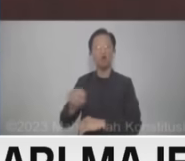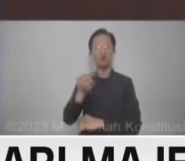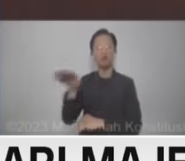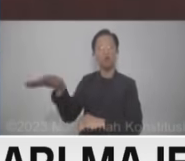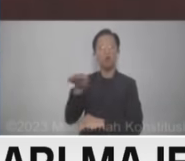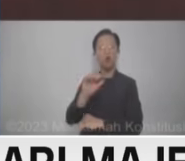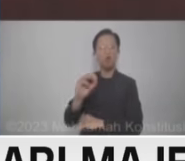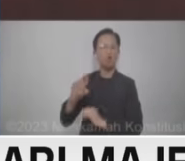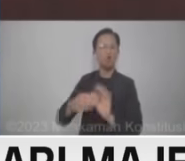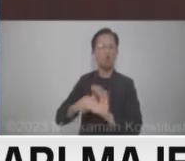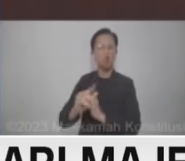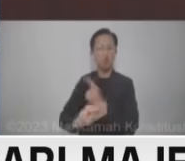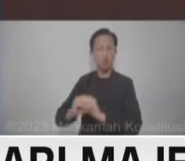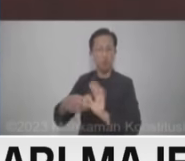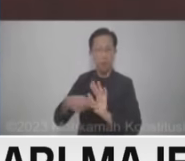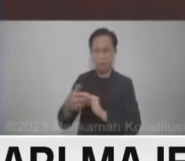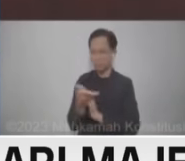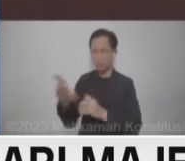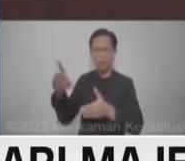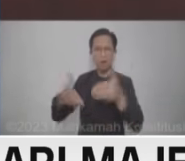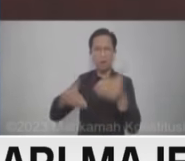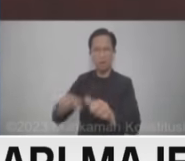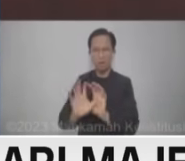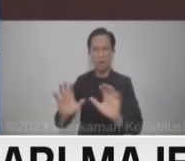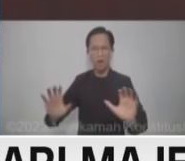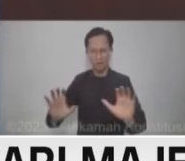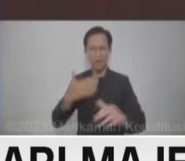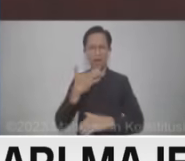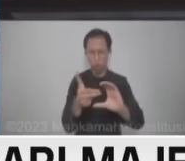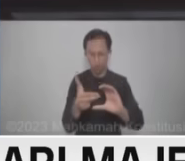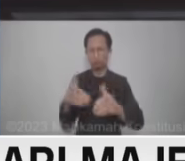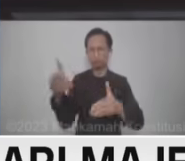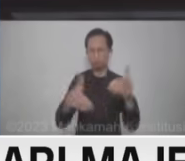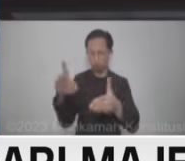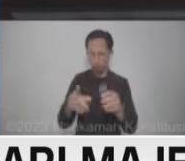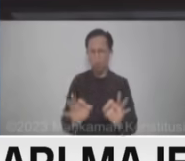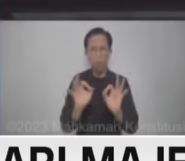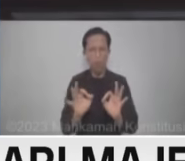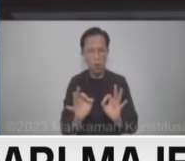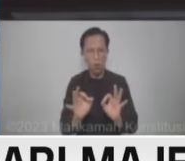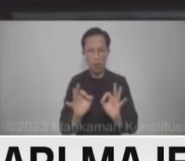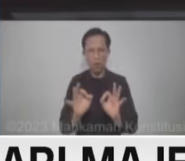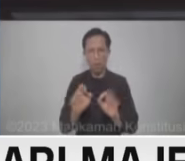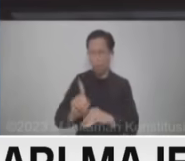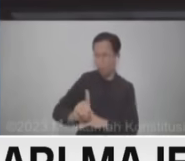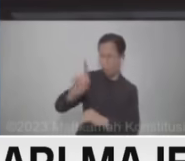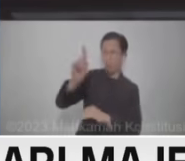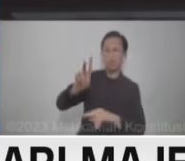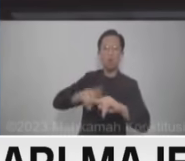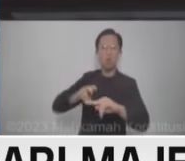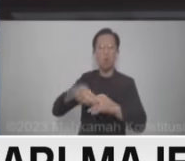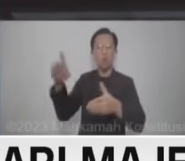memulihkan kepercaya aan mereka melalui penyelesaian perselisihan hasil Pemilu pada waktu itu Ya kita mendapati misalnya